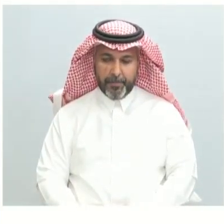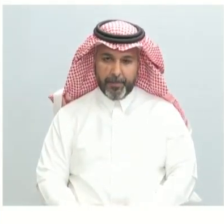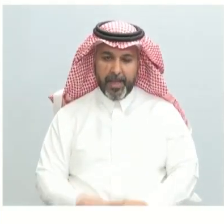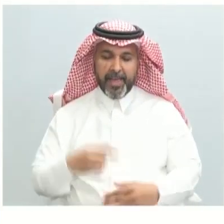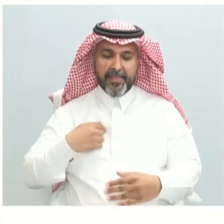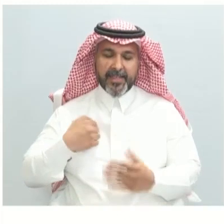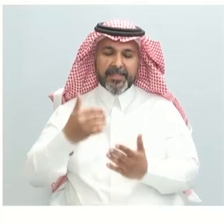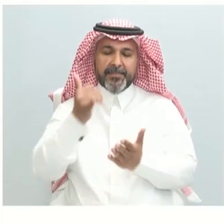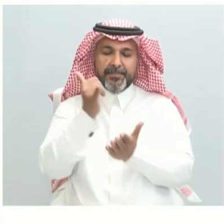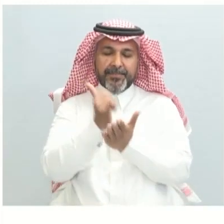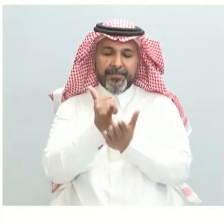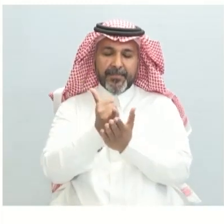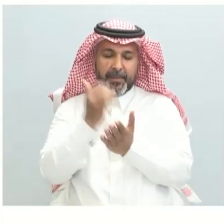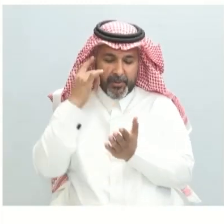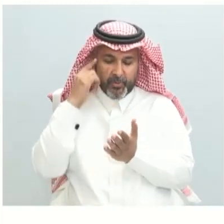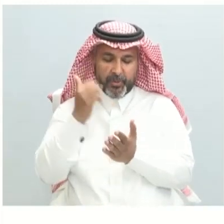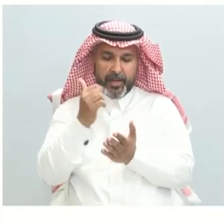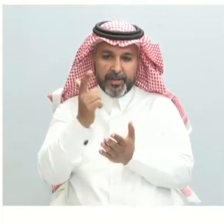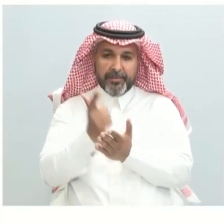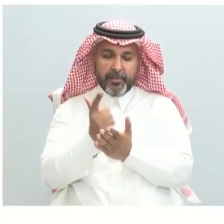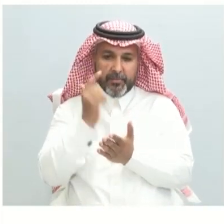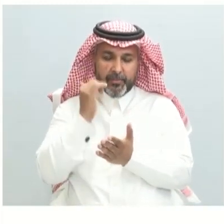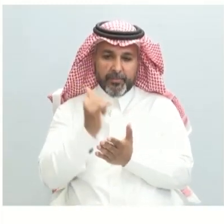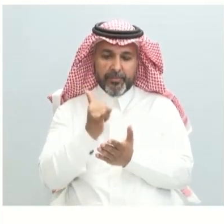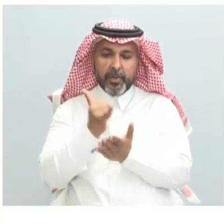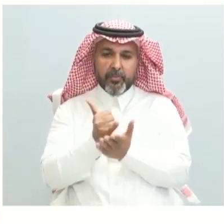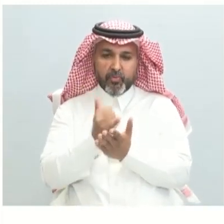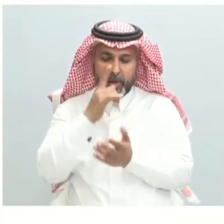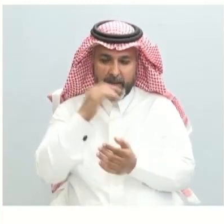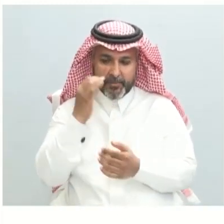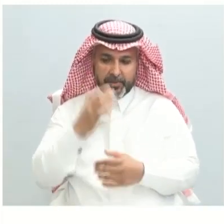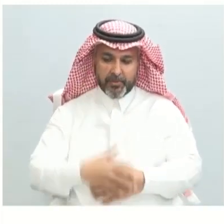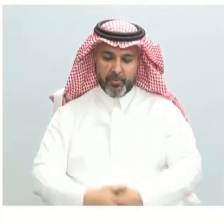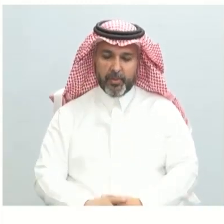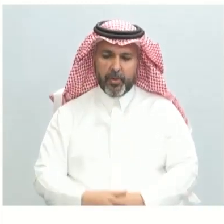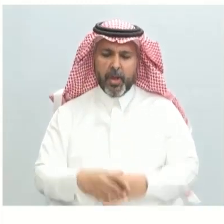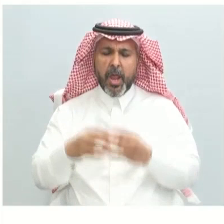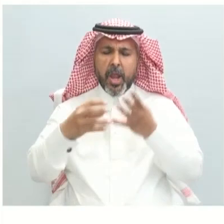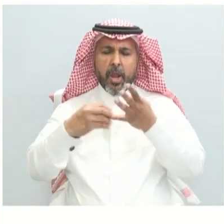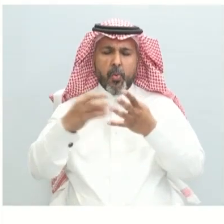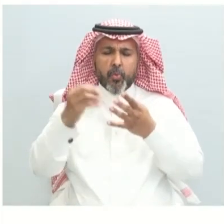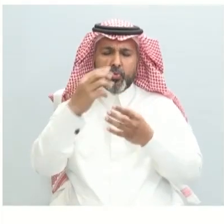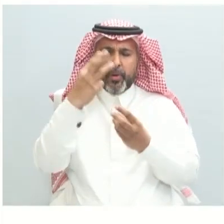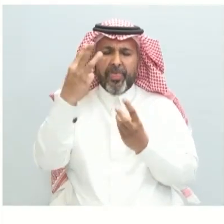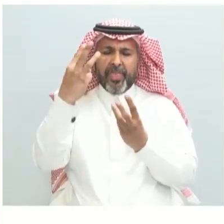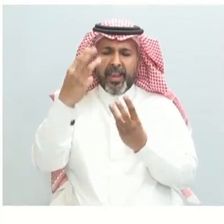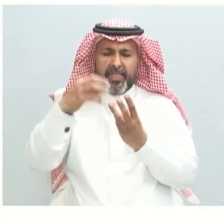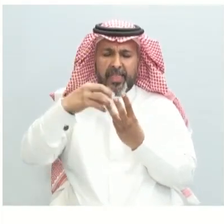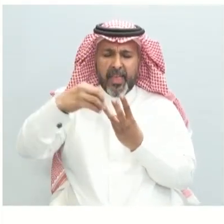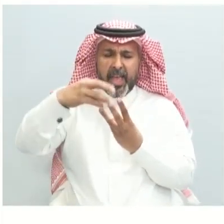الاقوال والافعل انواع المسؤوليه تكلمنا عنها ذكرنا انها ثلاثه